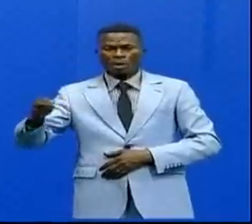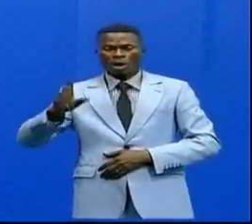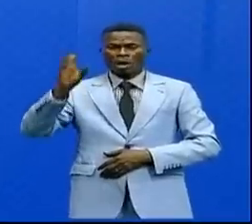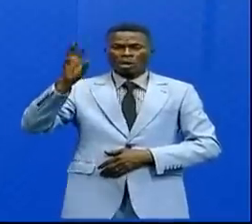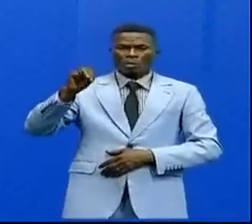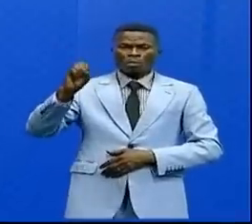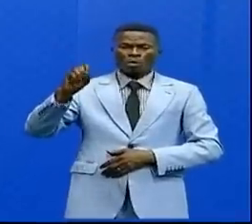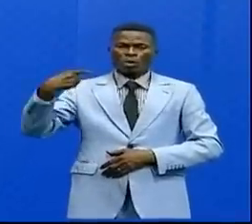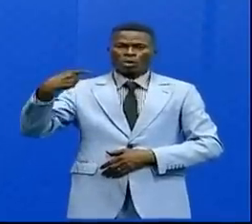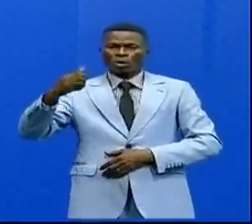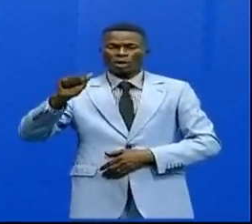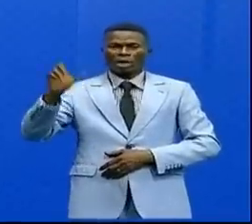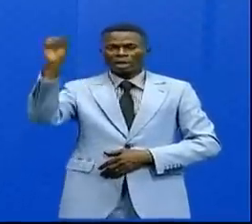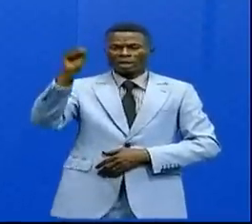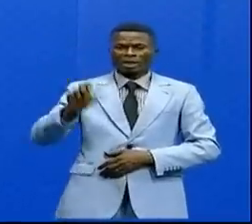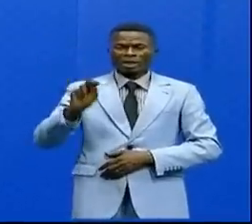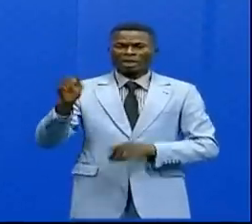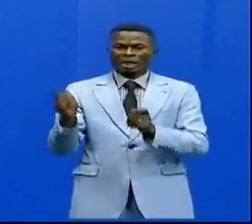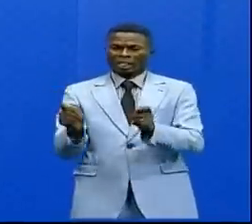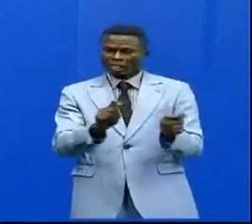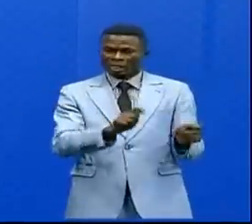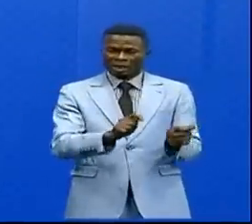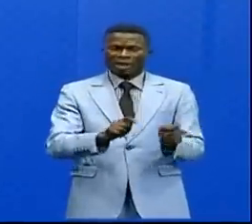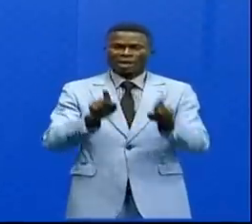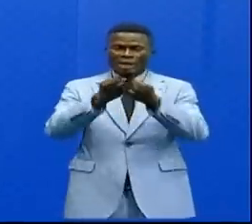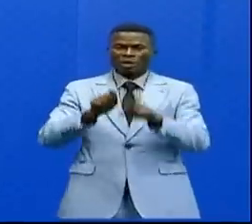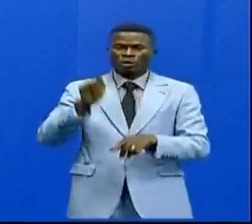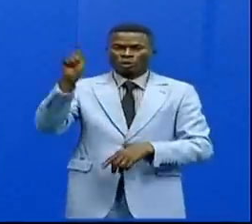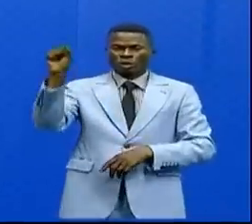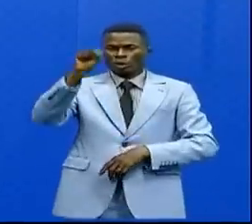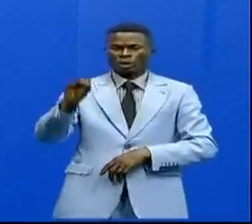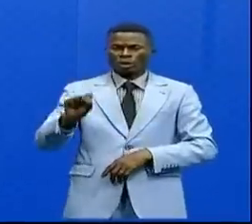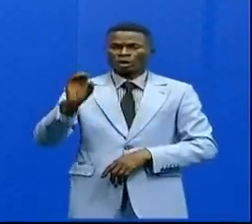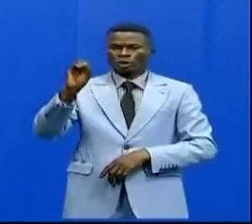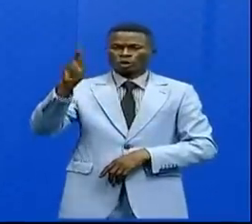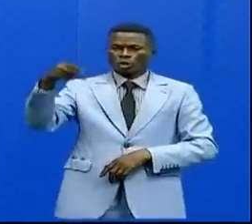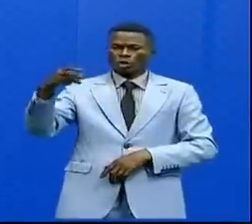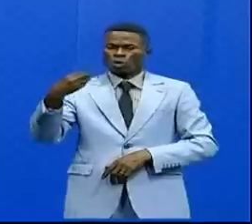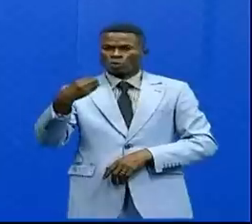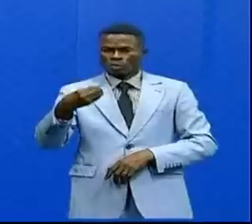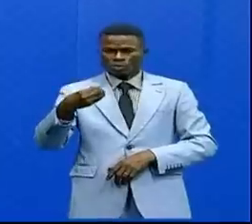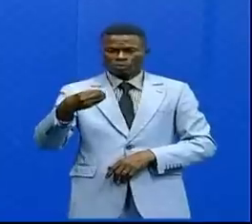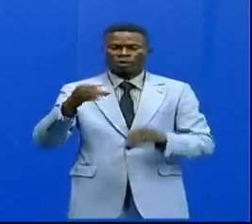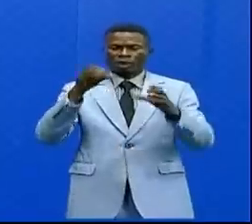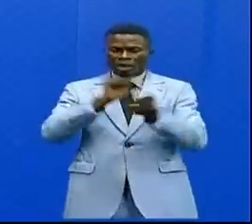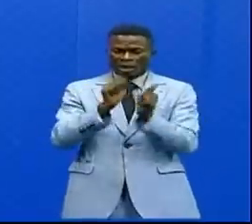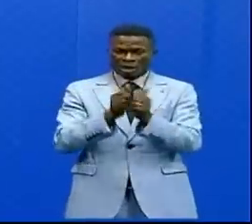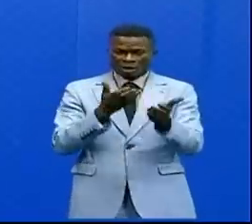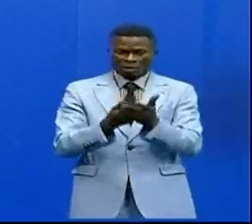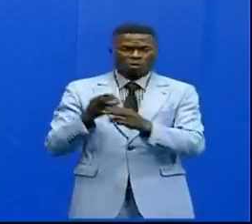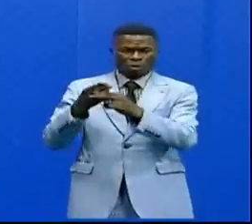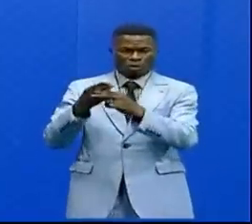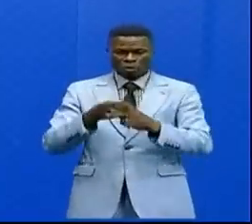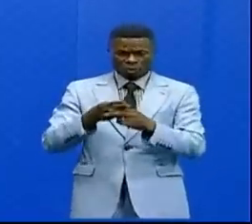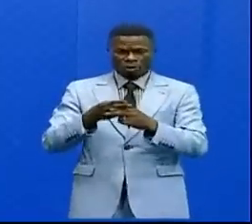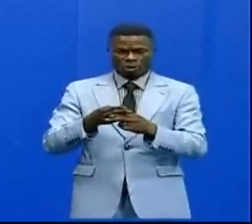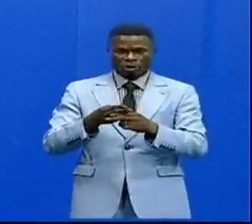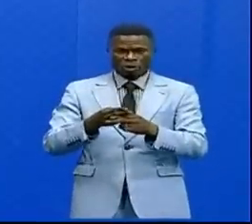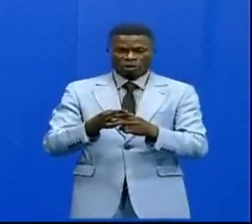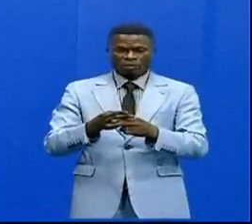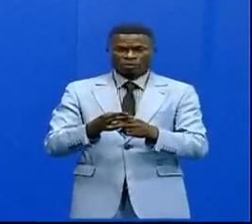Mongala, Sankuru, Tanganyika et Tchopo. Toujours sur ces chapitres sécuritaires,